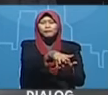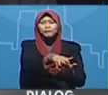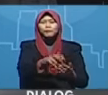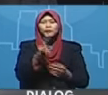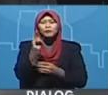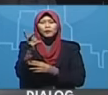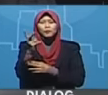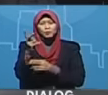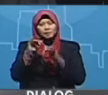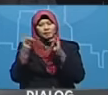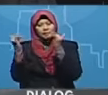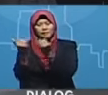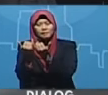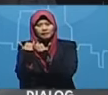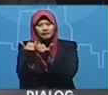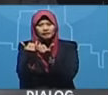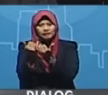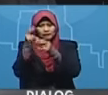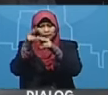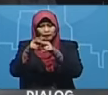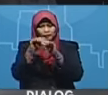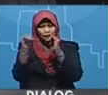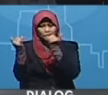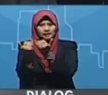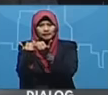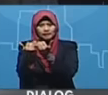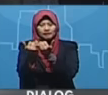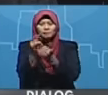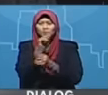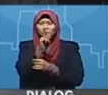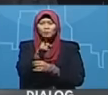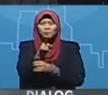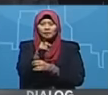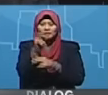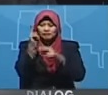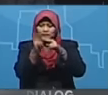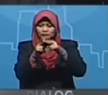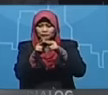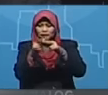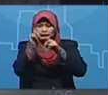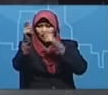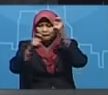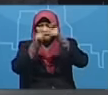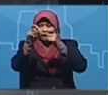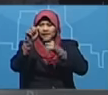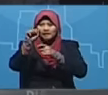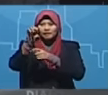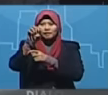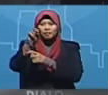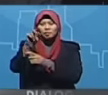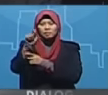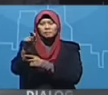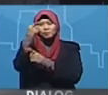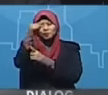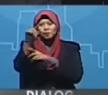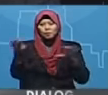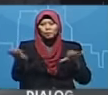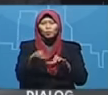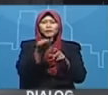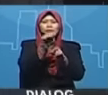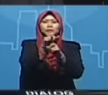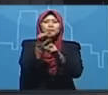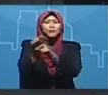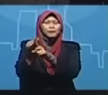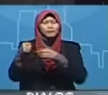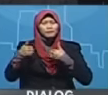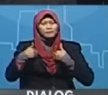memang ini syarikat ataupun nama syarikat yang bertopengkan nama syarikat travel agent contohnya untuk melaksanakan penipuan. Ini